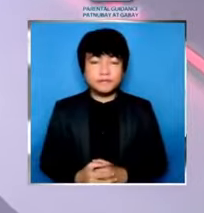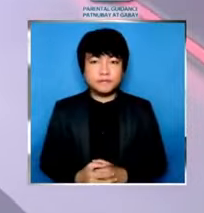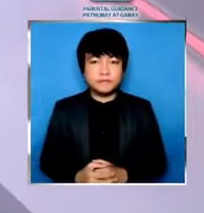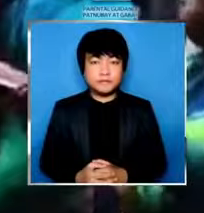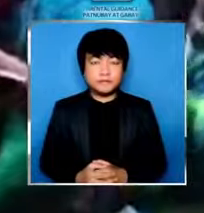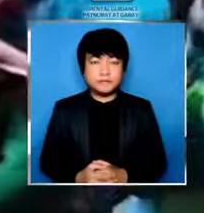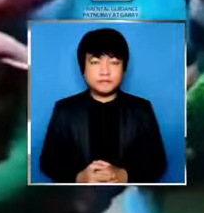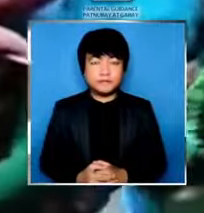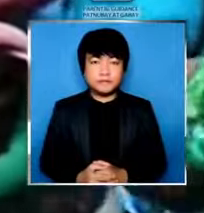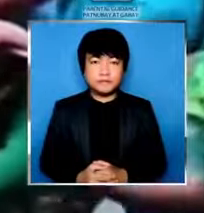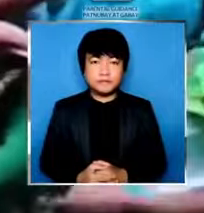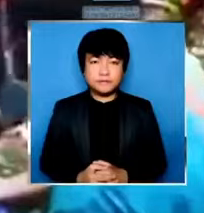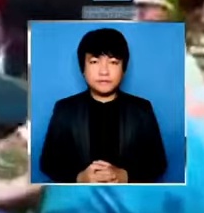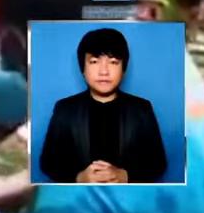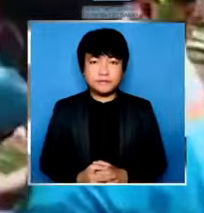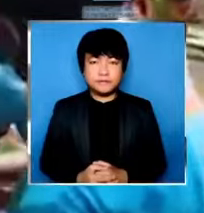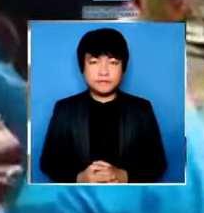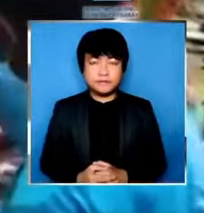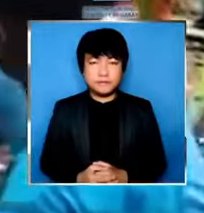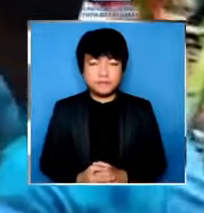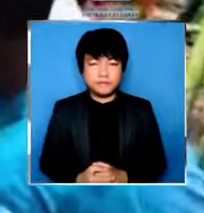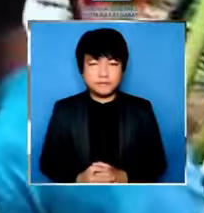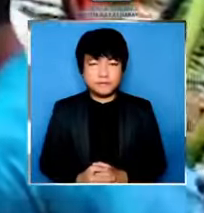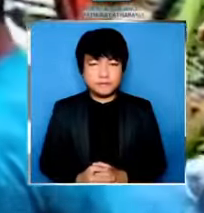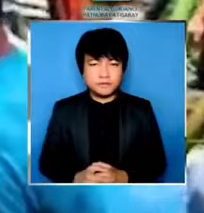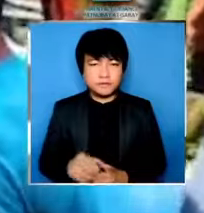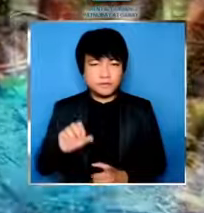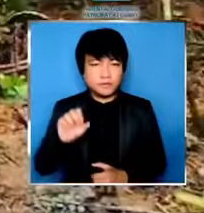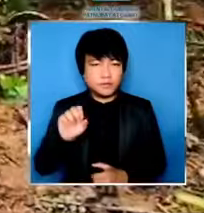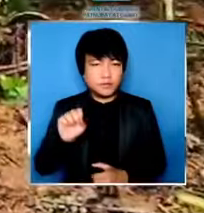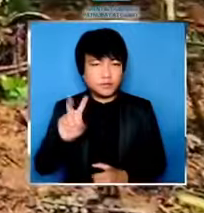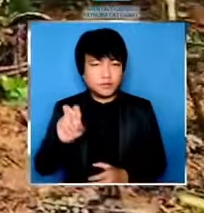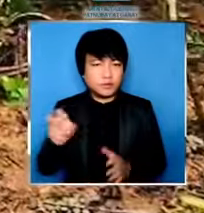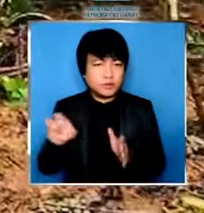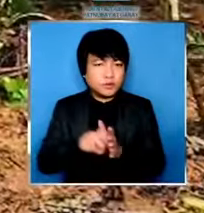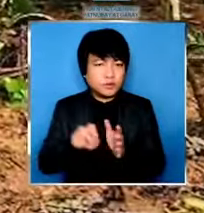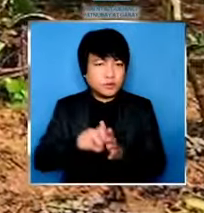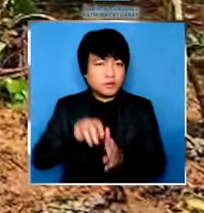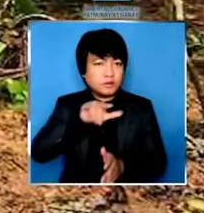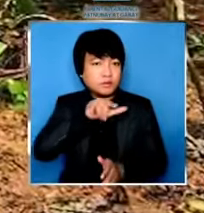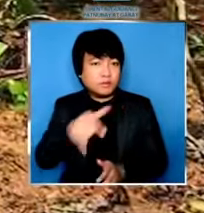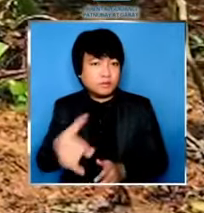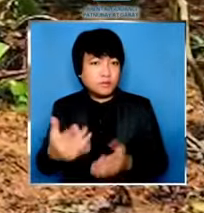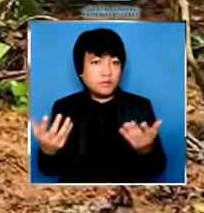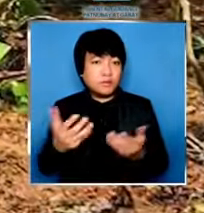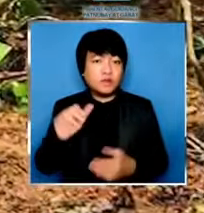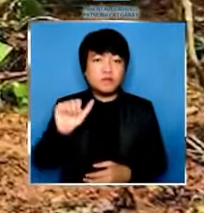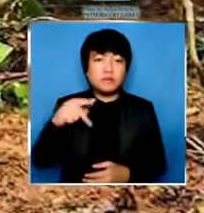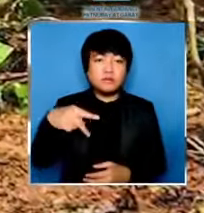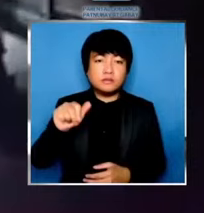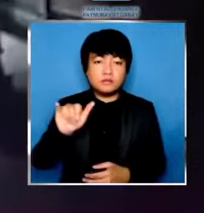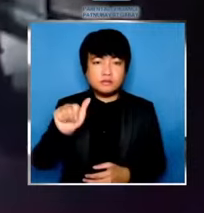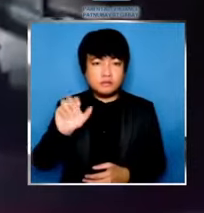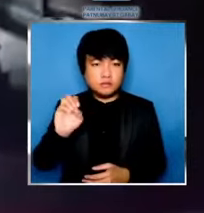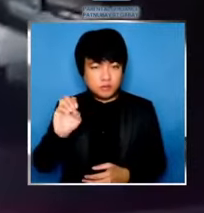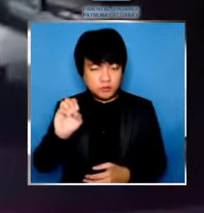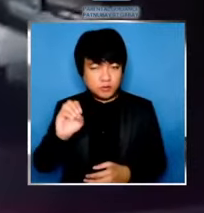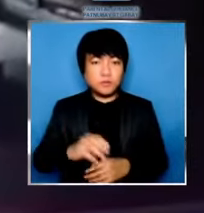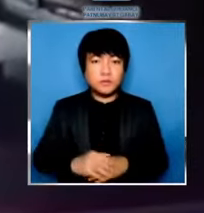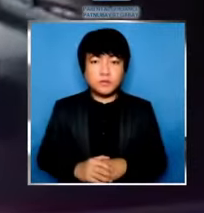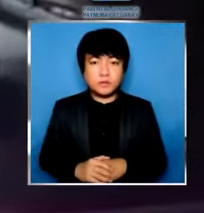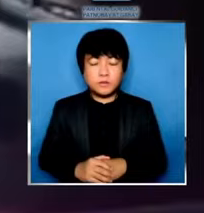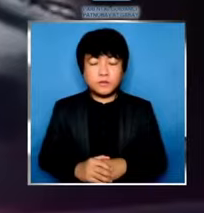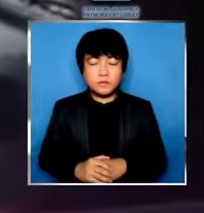Mga 12 sakay ng bumagsak ng Cessna plane sa Apayao, nakuha na. 11 piloto, nasa pamilya na. Sa